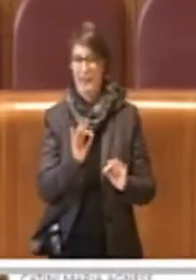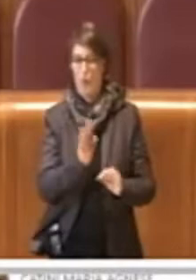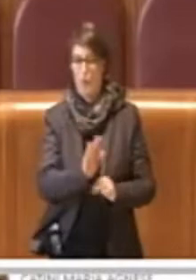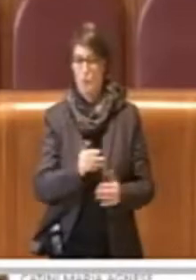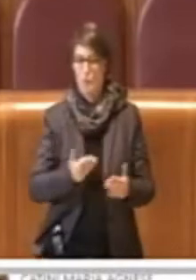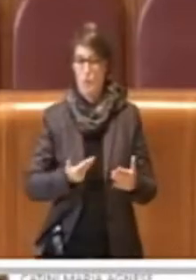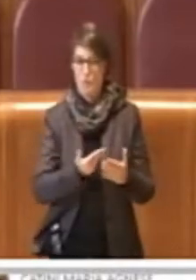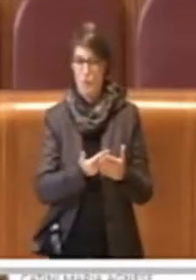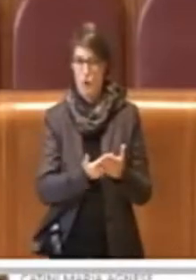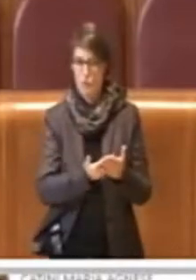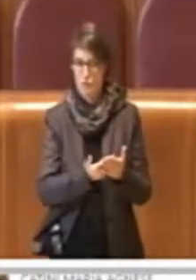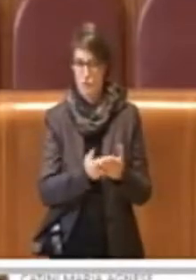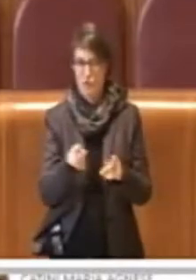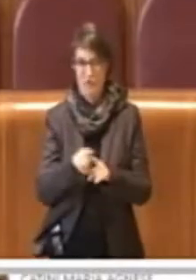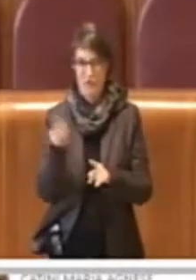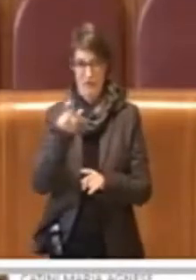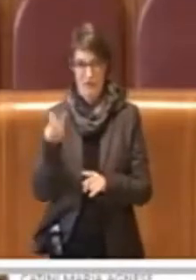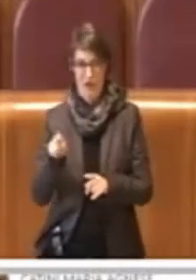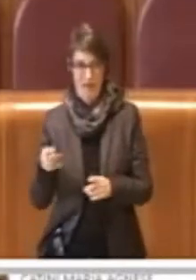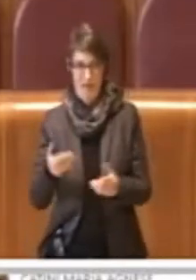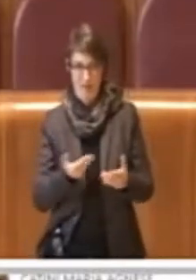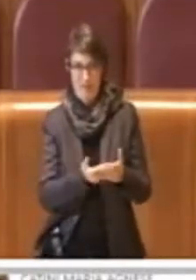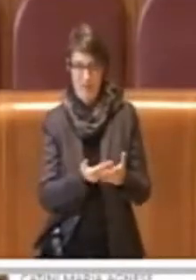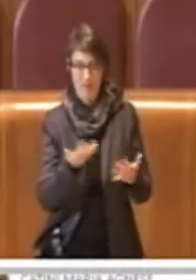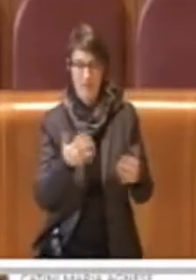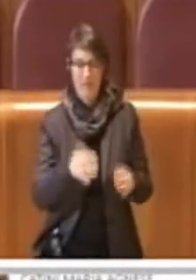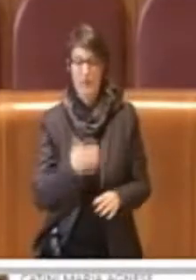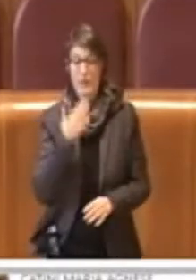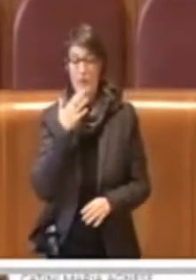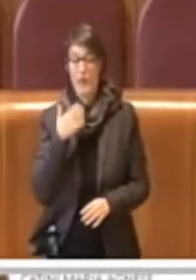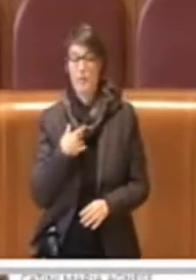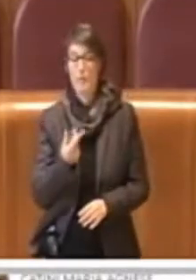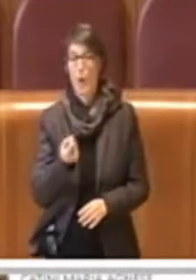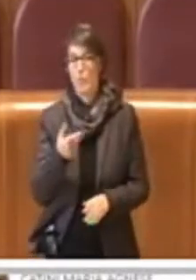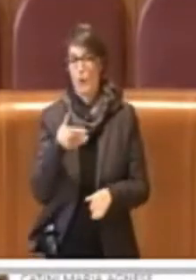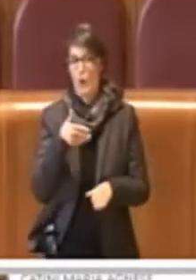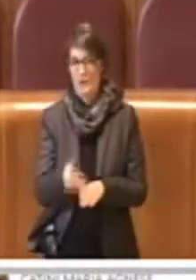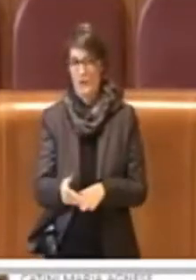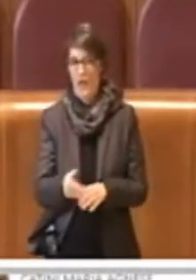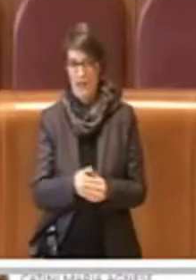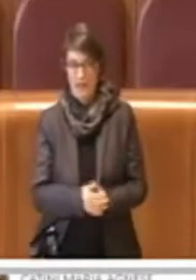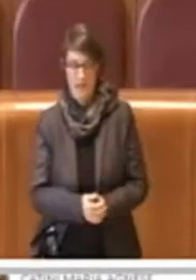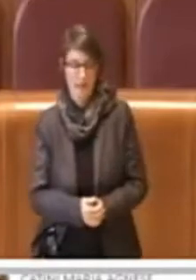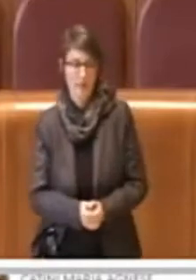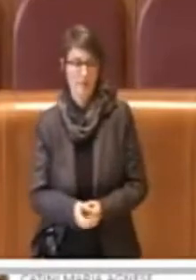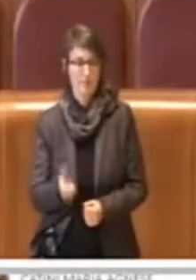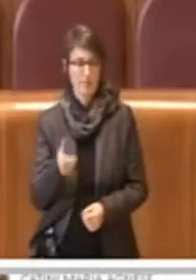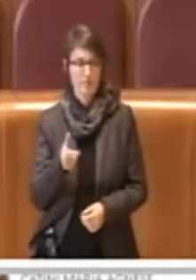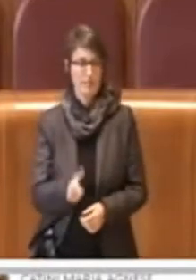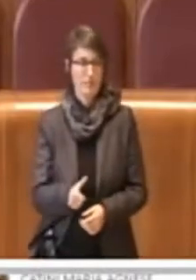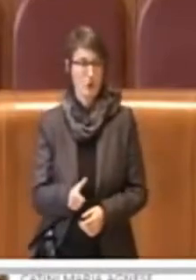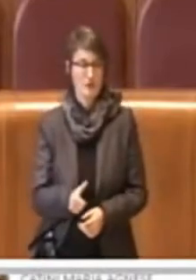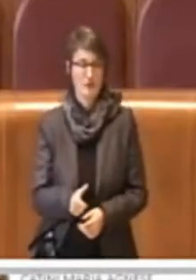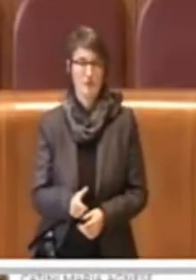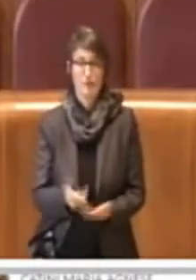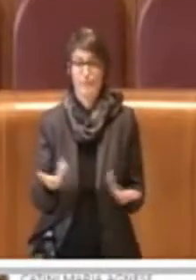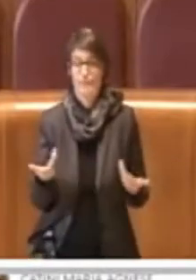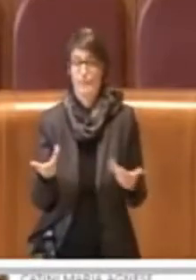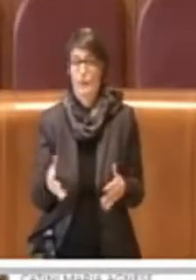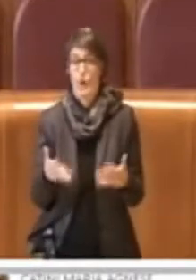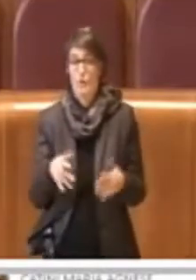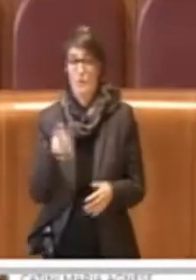Fratelli d'Italia, che tuttavia è un po' fuori tempo, visto che in realtà ormai il